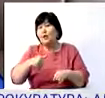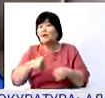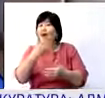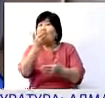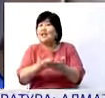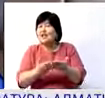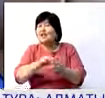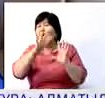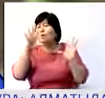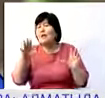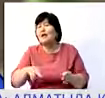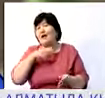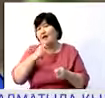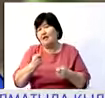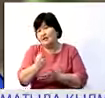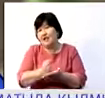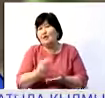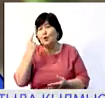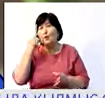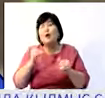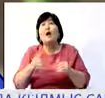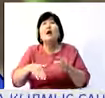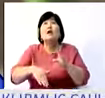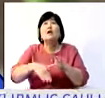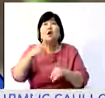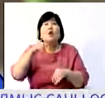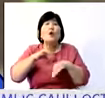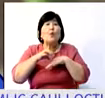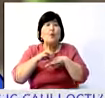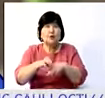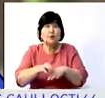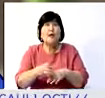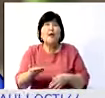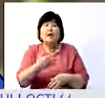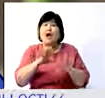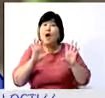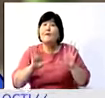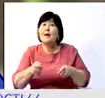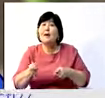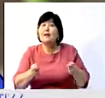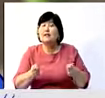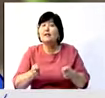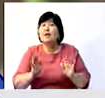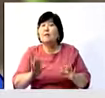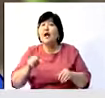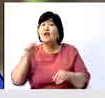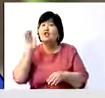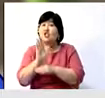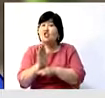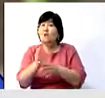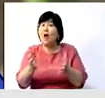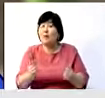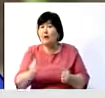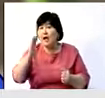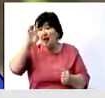нышандарын барынша сақтаймыз деп ойлаймын. Бүкіл халықтық сайлау өткізу ол енді президенттің нық шешім қабылдауына,